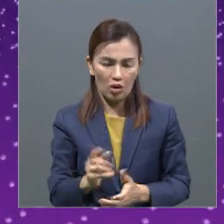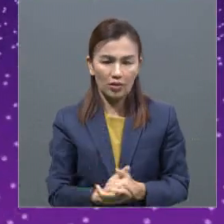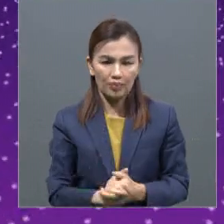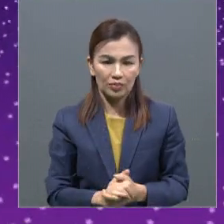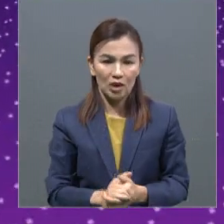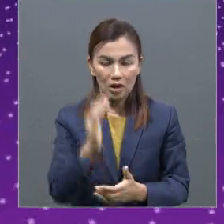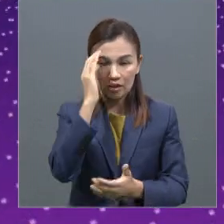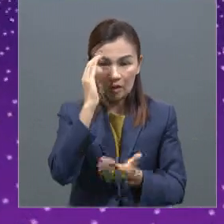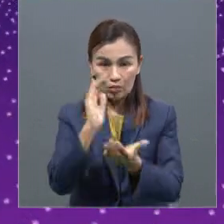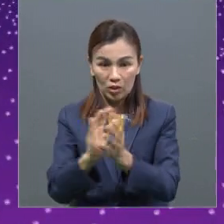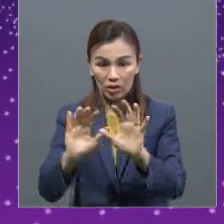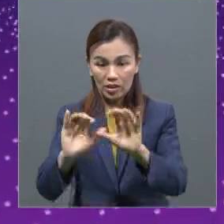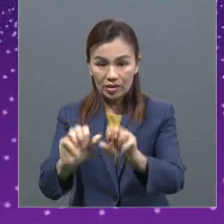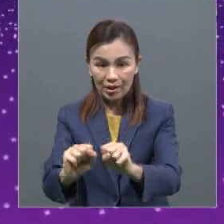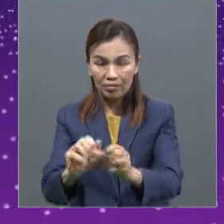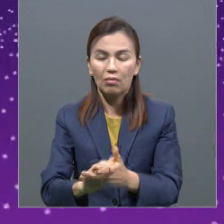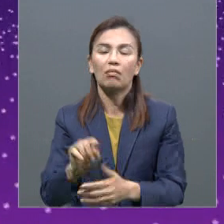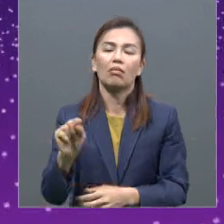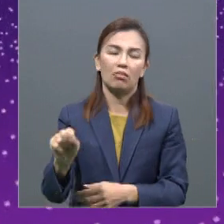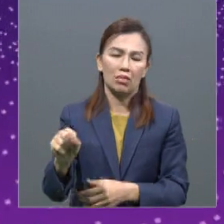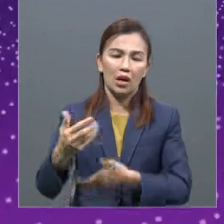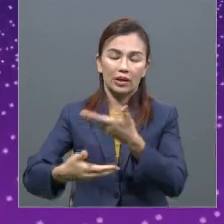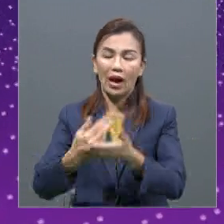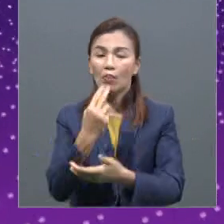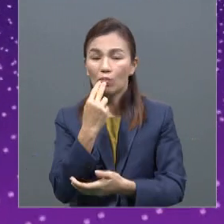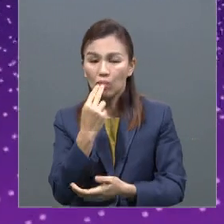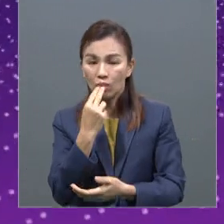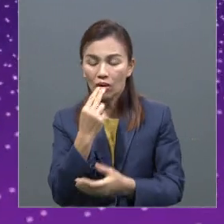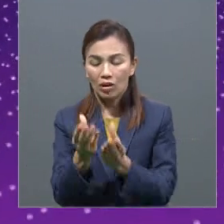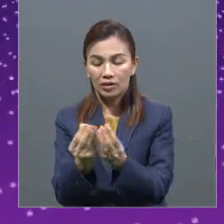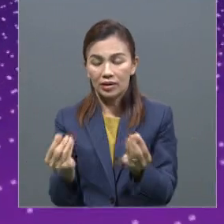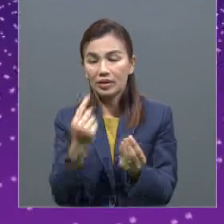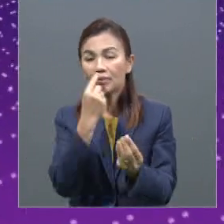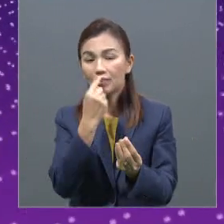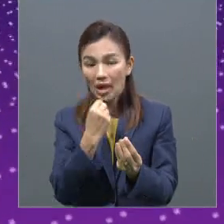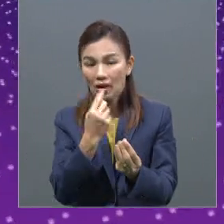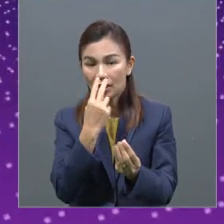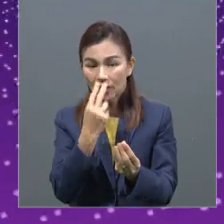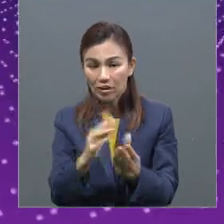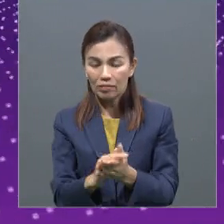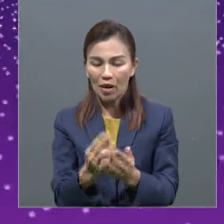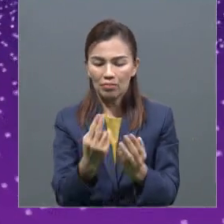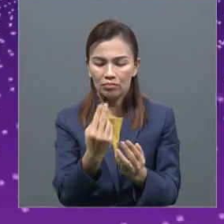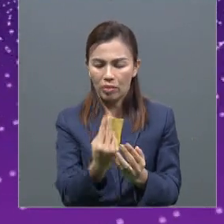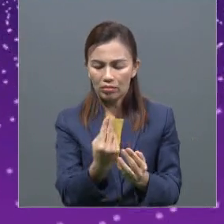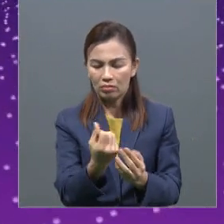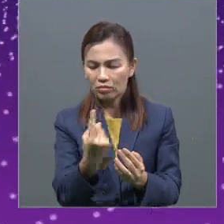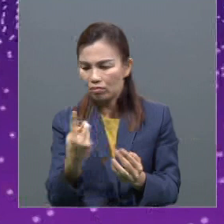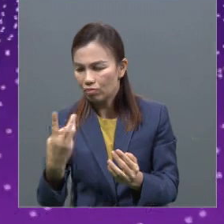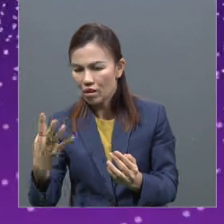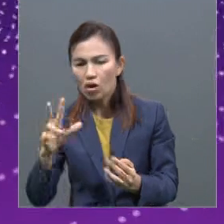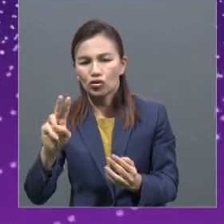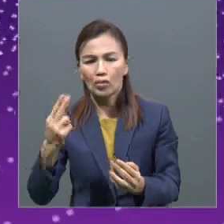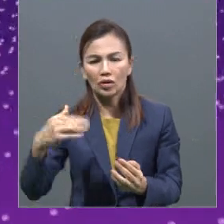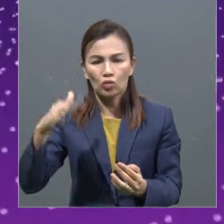191บุกไปทลายโกดังบุหรี่ไฟฟ้าย่านดินแดงแถวๆนี้เองนะคะพบของกลางกว่า 20,000ชิ้นเจ้าหน้าที่คาดว่าน่าจะ